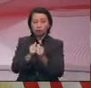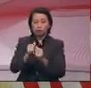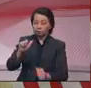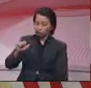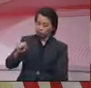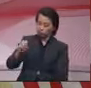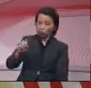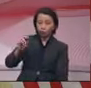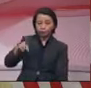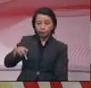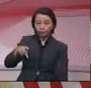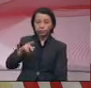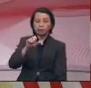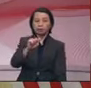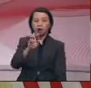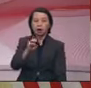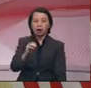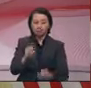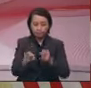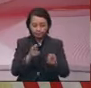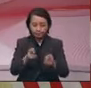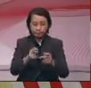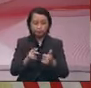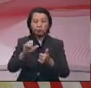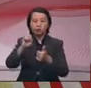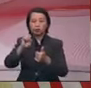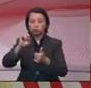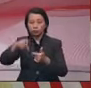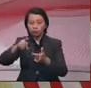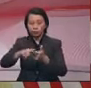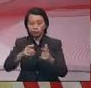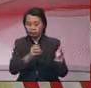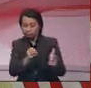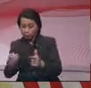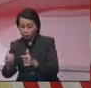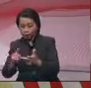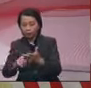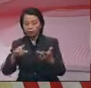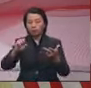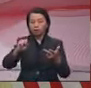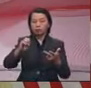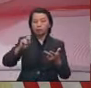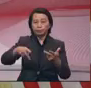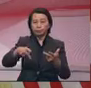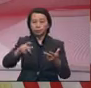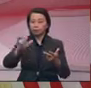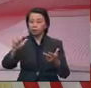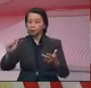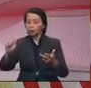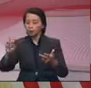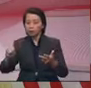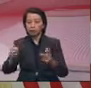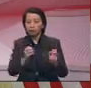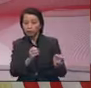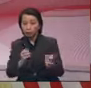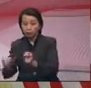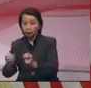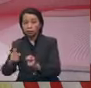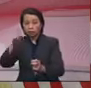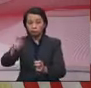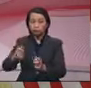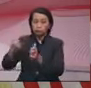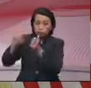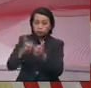am pengurusan, SOP am penganjuran dan SOP am penganjuran yang